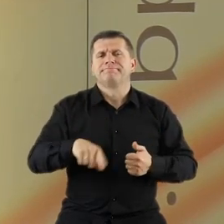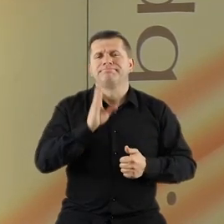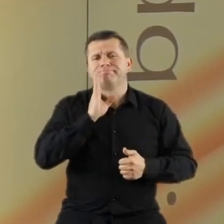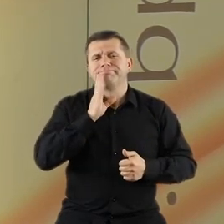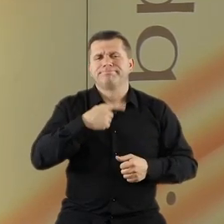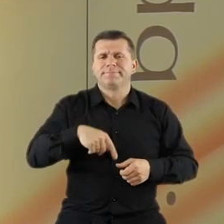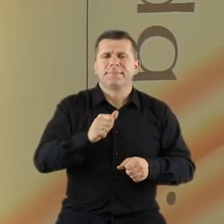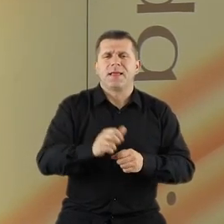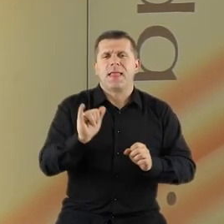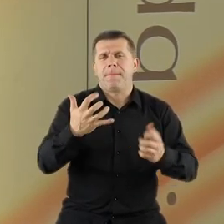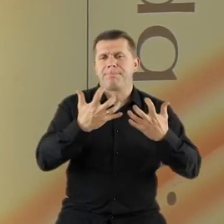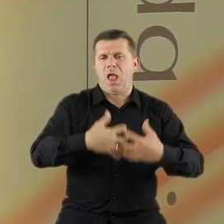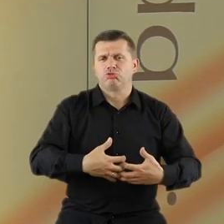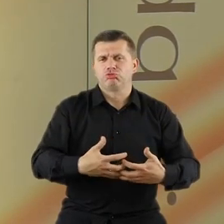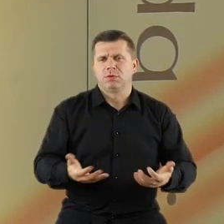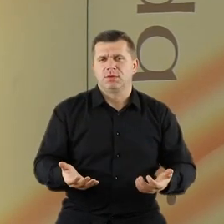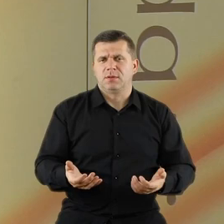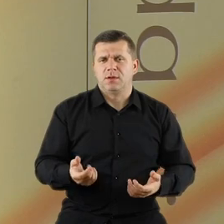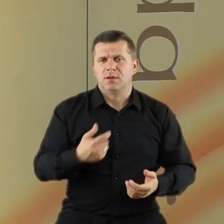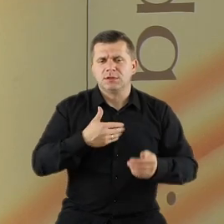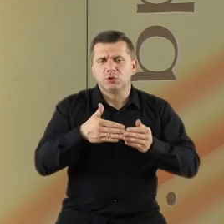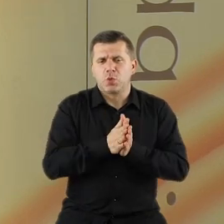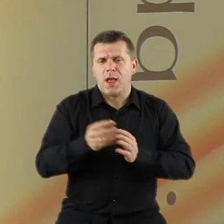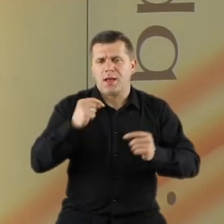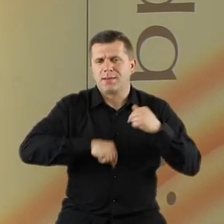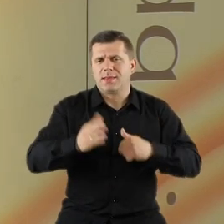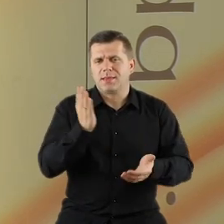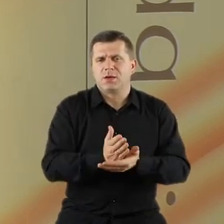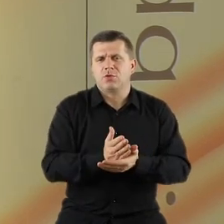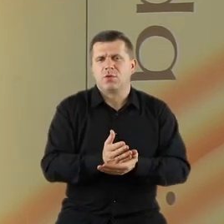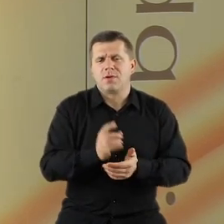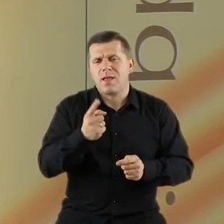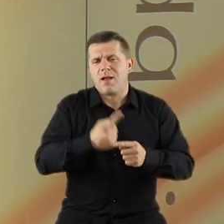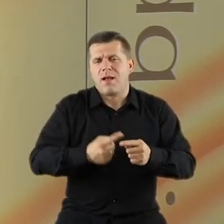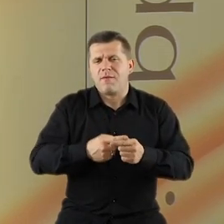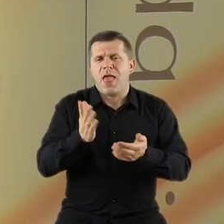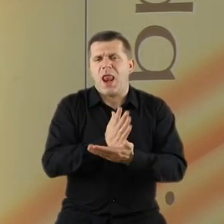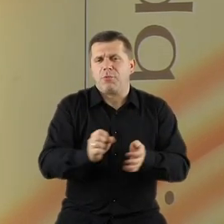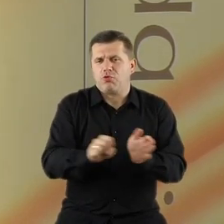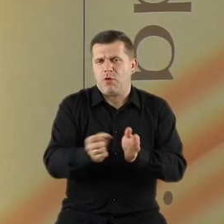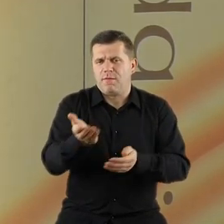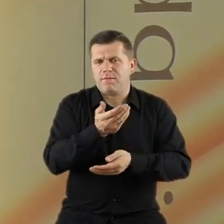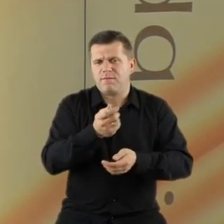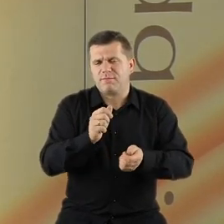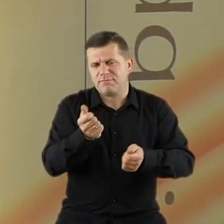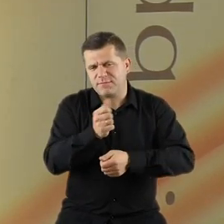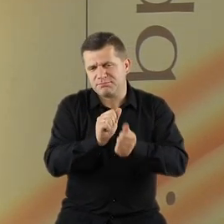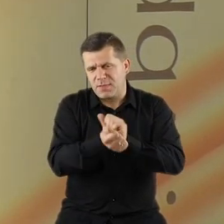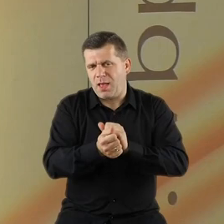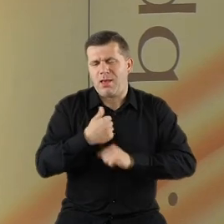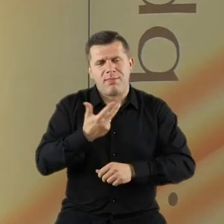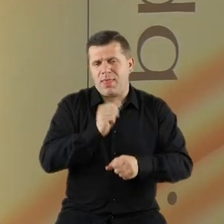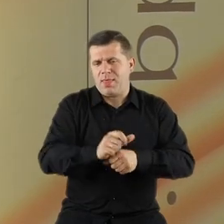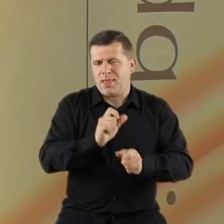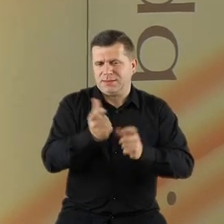maszynami i składali się tylko z elementów do wymiany a tak nie jest jesteśmy całością Zresztą